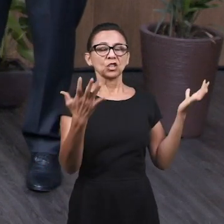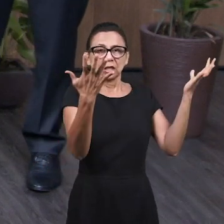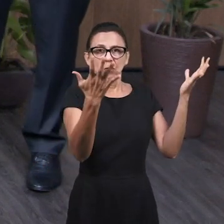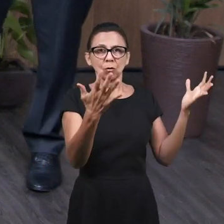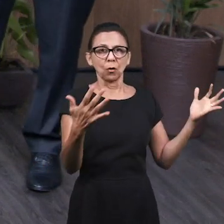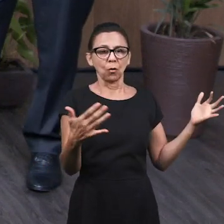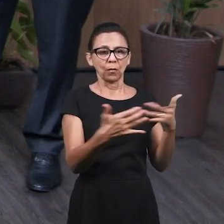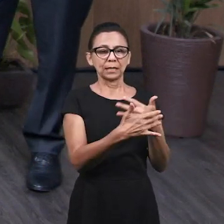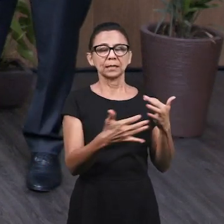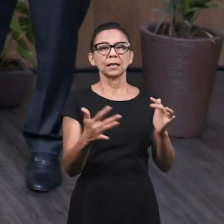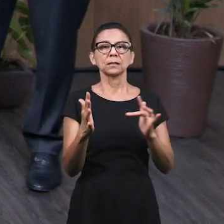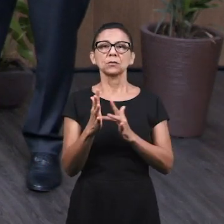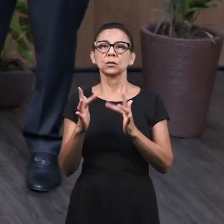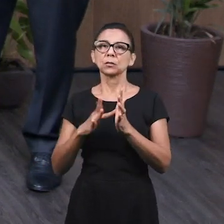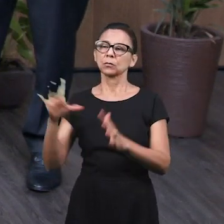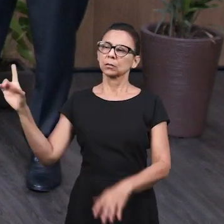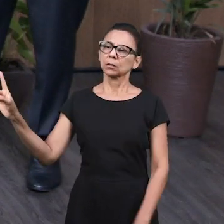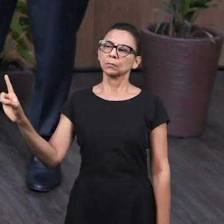passait.